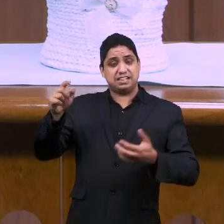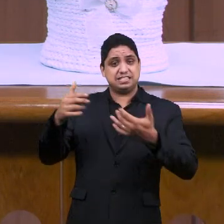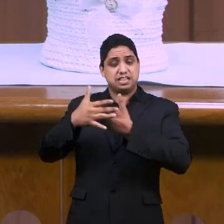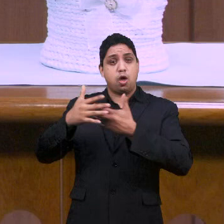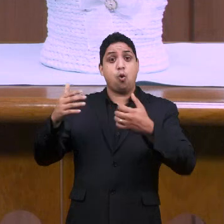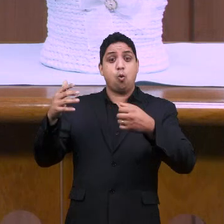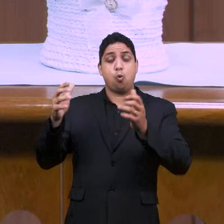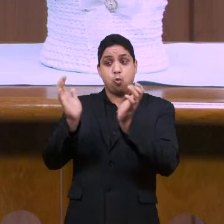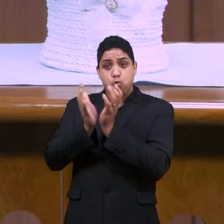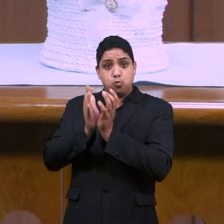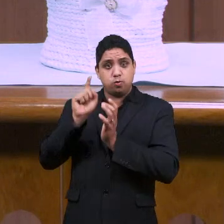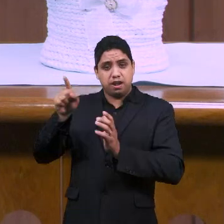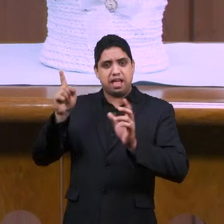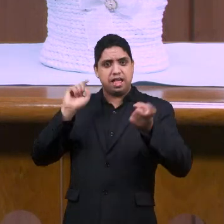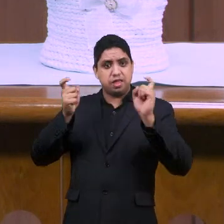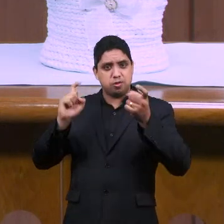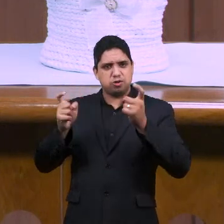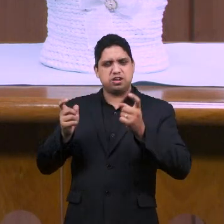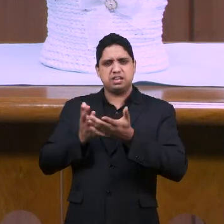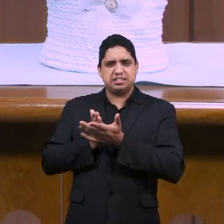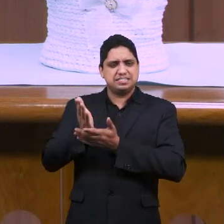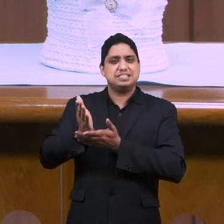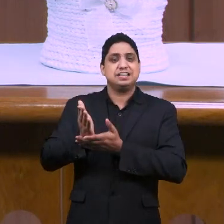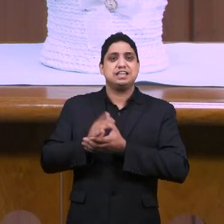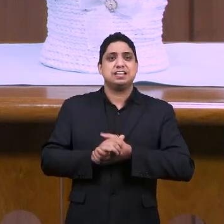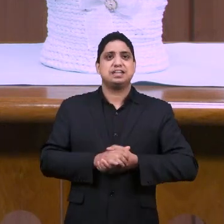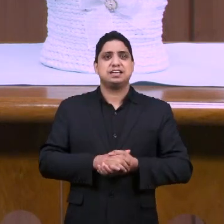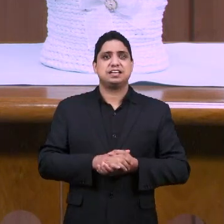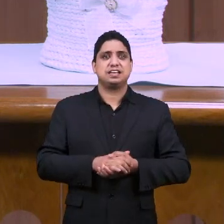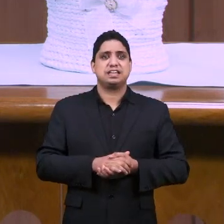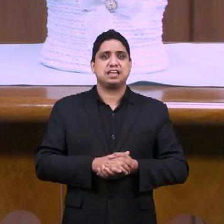à Munich. Il y a un groupe qui se réunit là-bas.